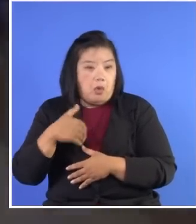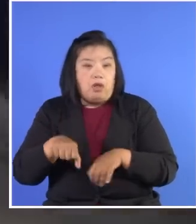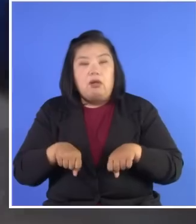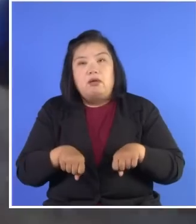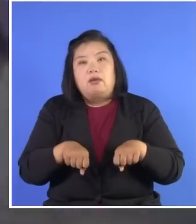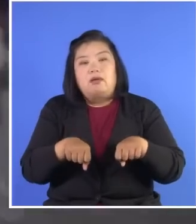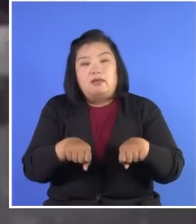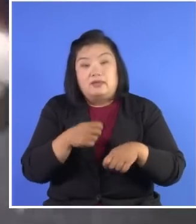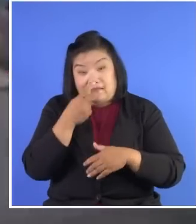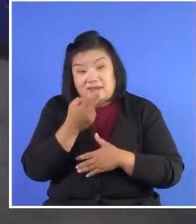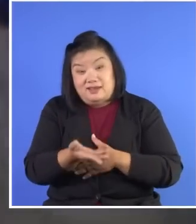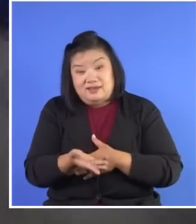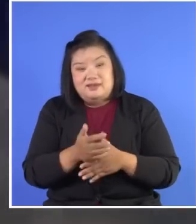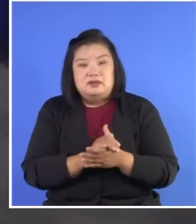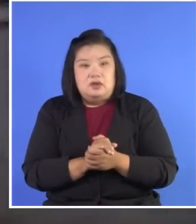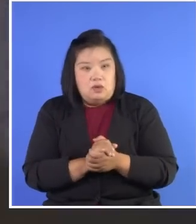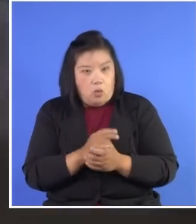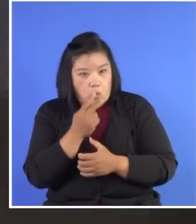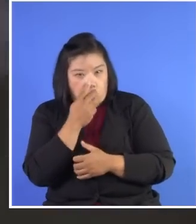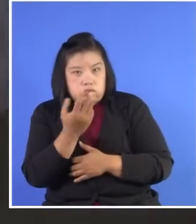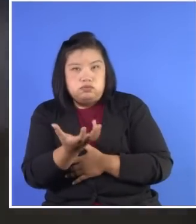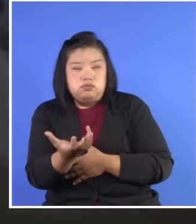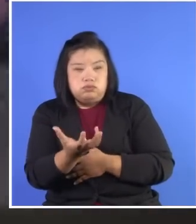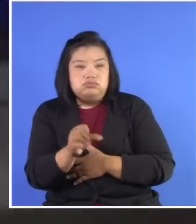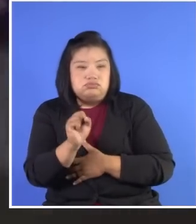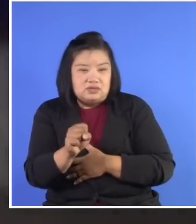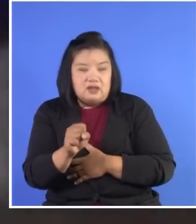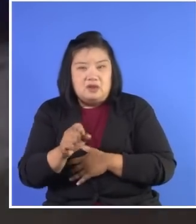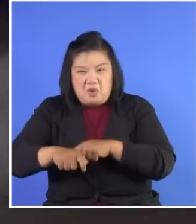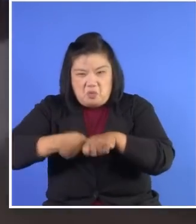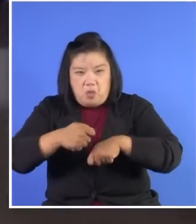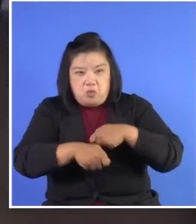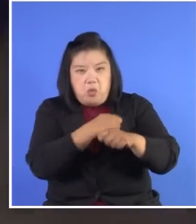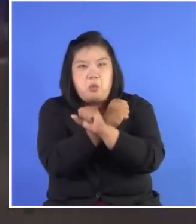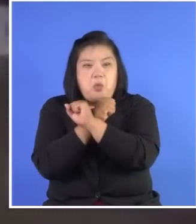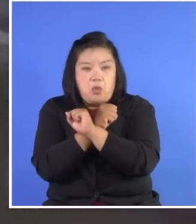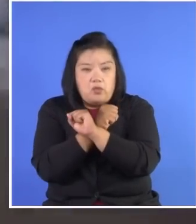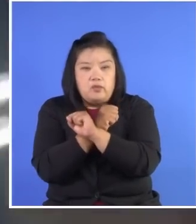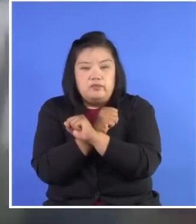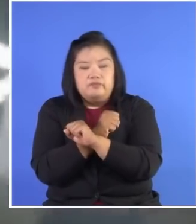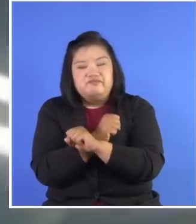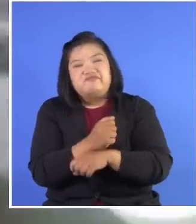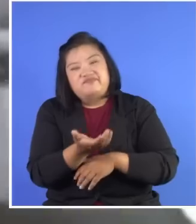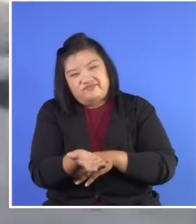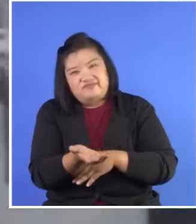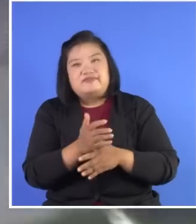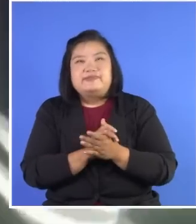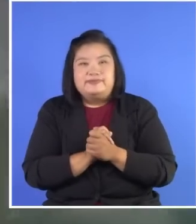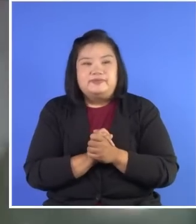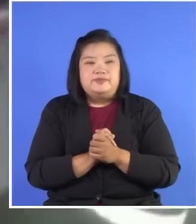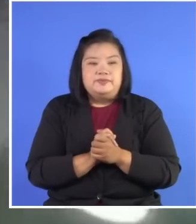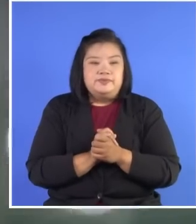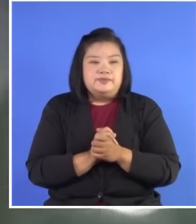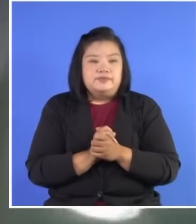เออใส่รถเข็นอยู่นะมัดแขนร่วมขาเรียบร้อยเออนี่เขาเรียกว่าสิ้นอิสรภาพชั่วคราวเออคำว่า